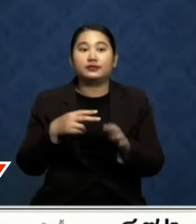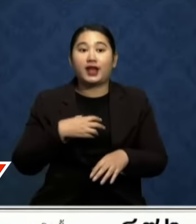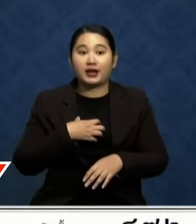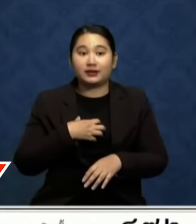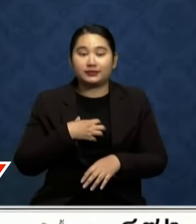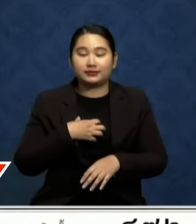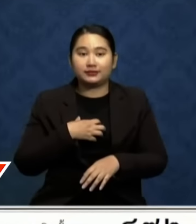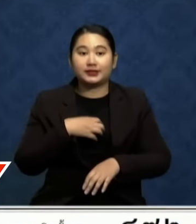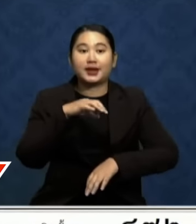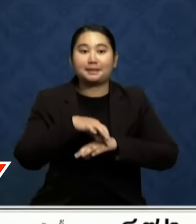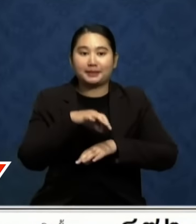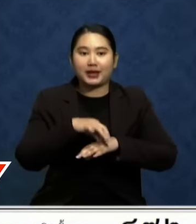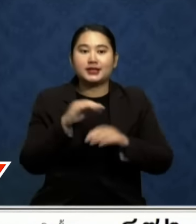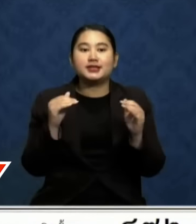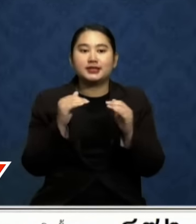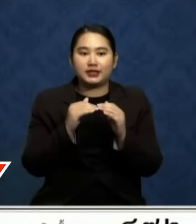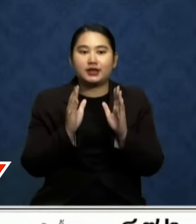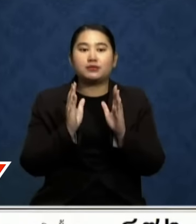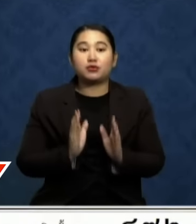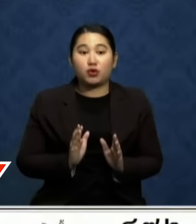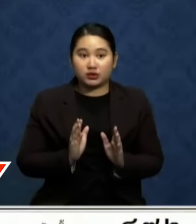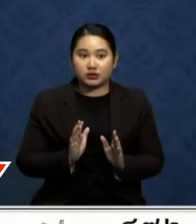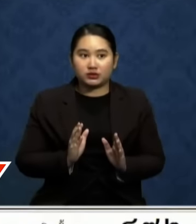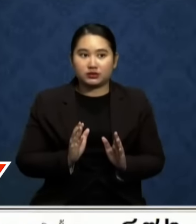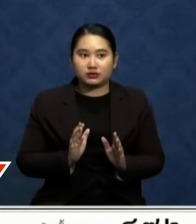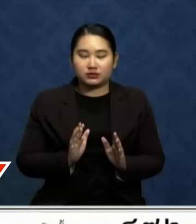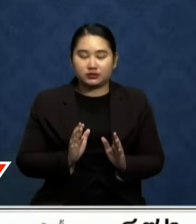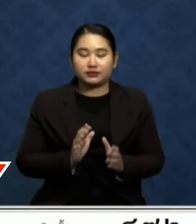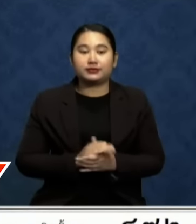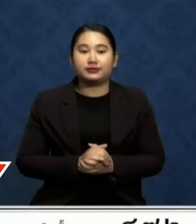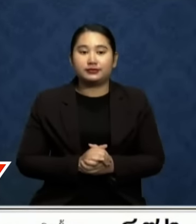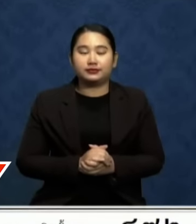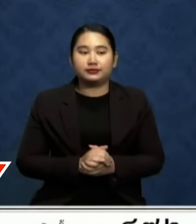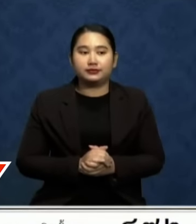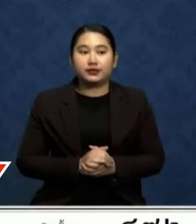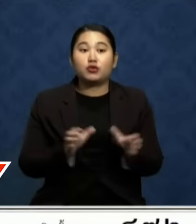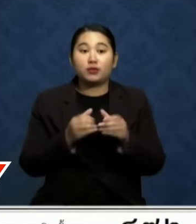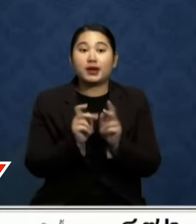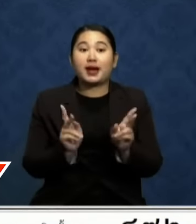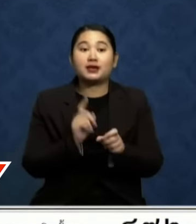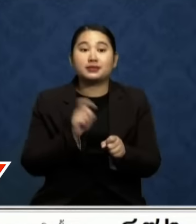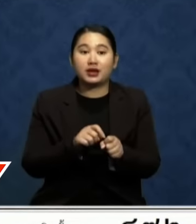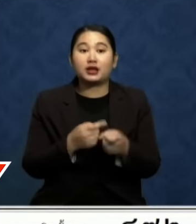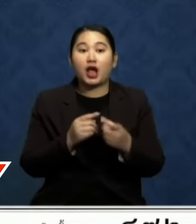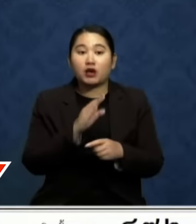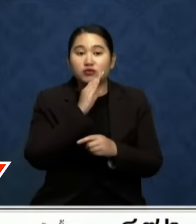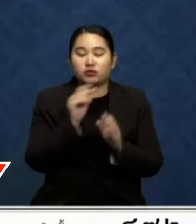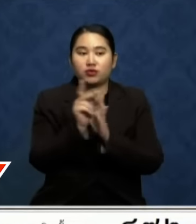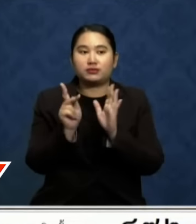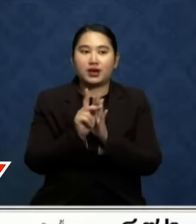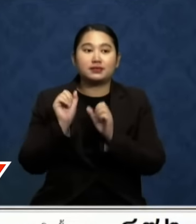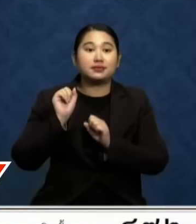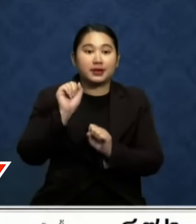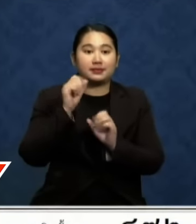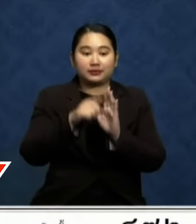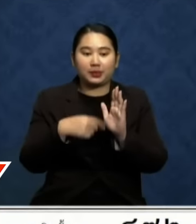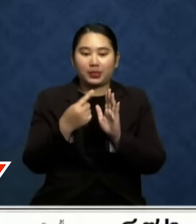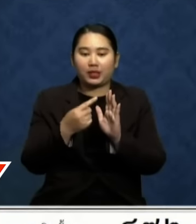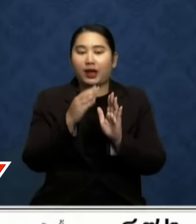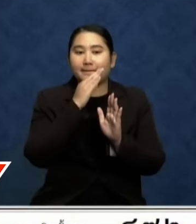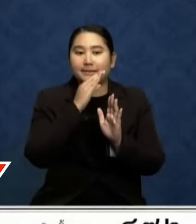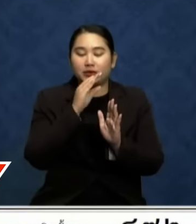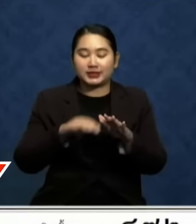ในเกี่ยวกับสิทธิมนุษยชนในเจนีวาถ้ากฎหมายฉบับนี้แค่บัญญั